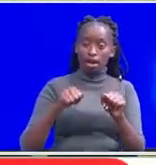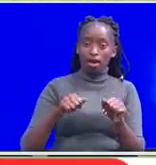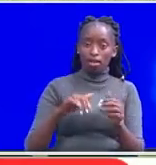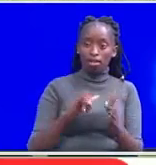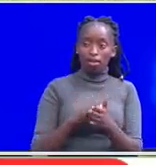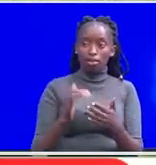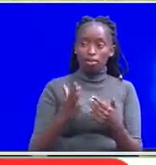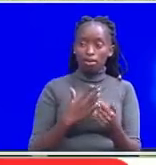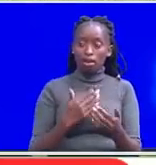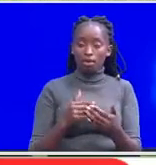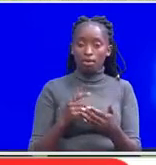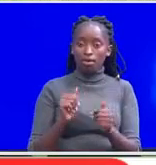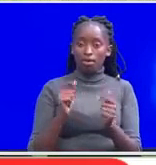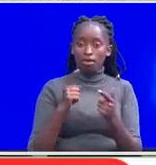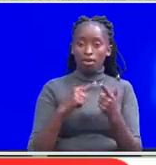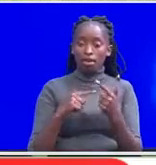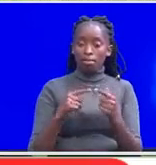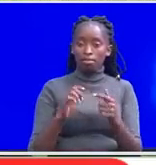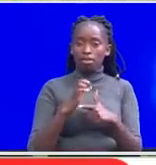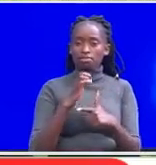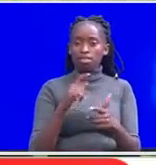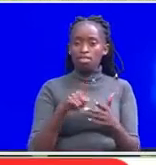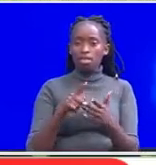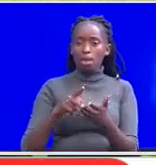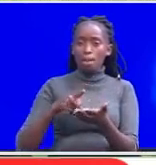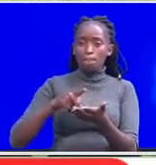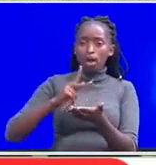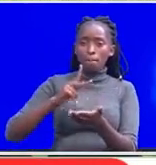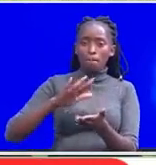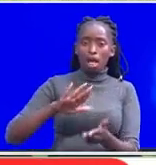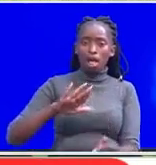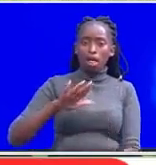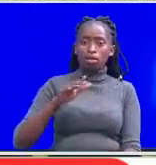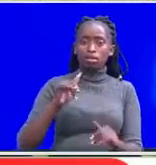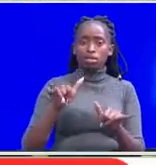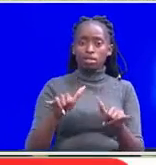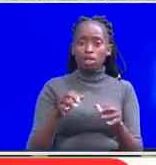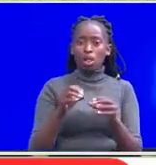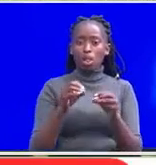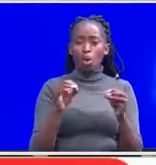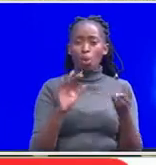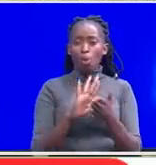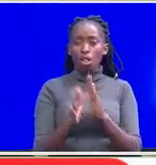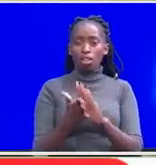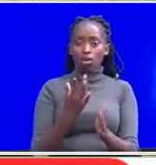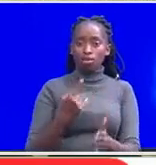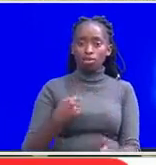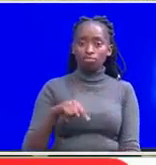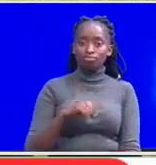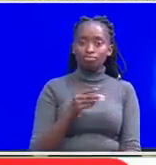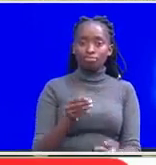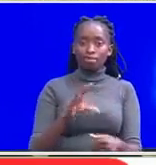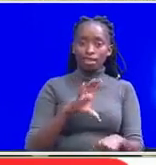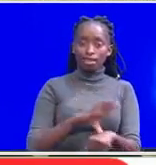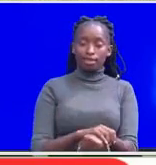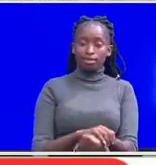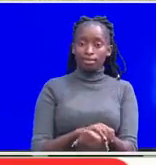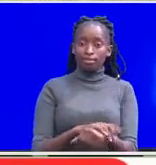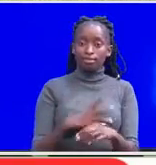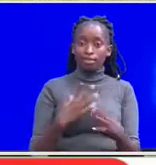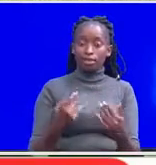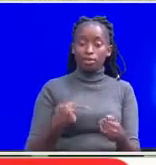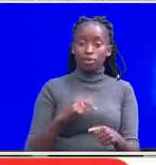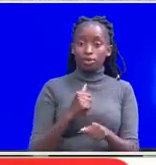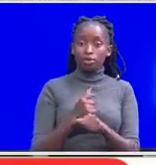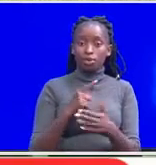the payments will keep delaying for examiners, for supervisors, if we don't do something. And the only thing we can do, mwesikia ni serikali